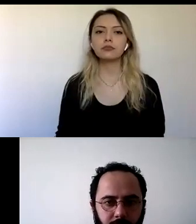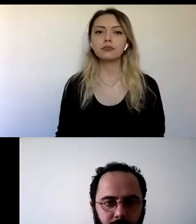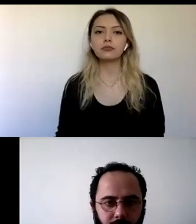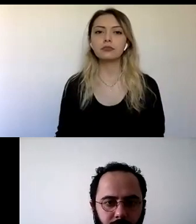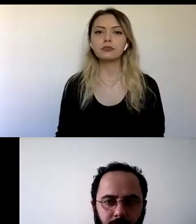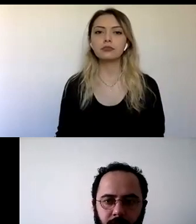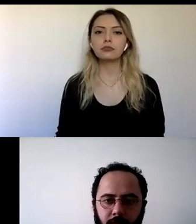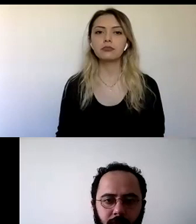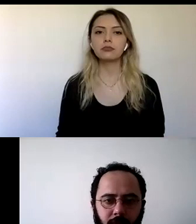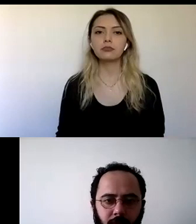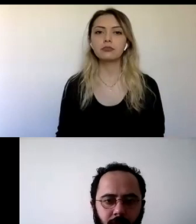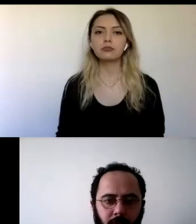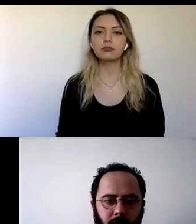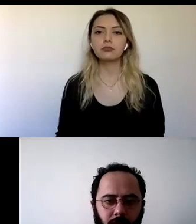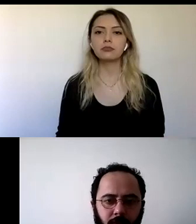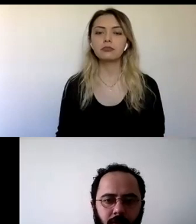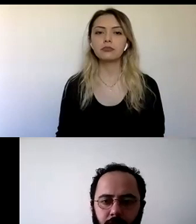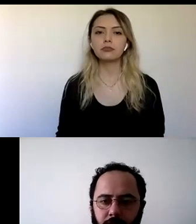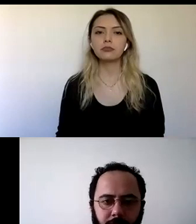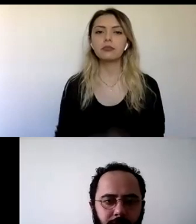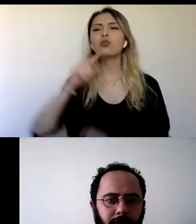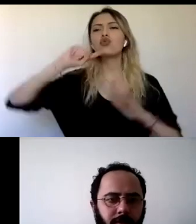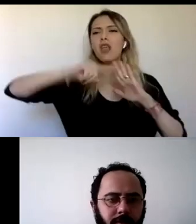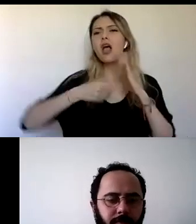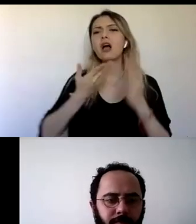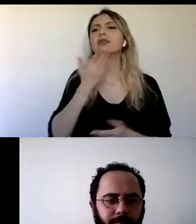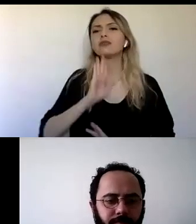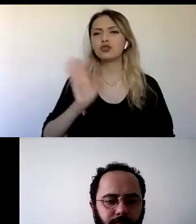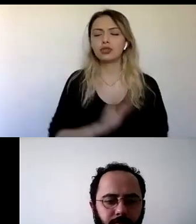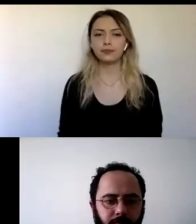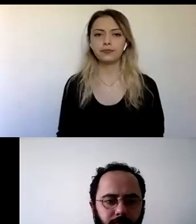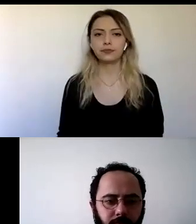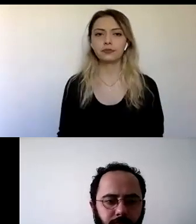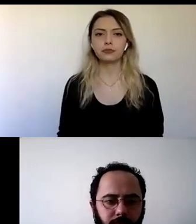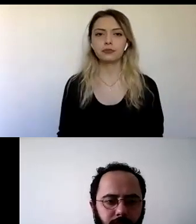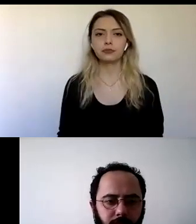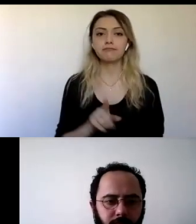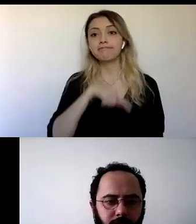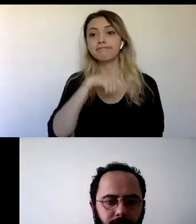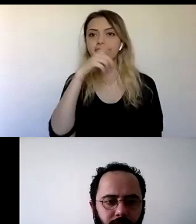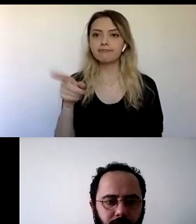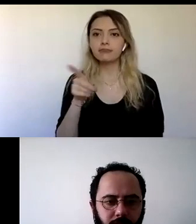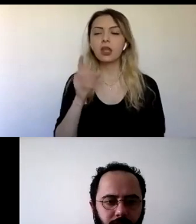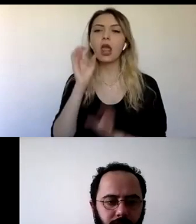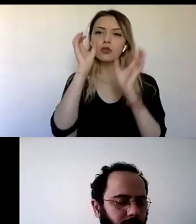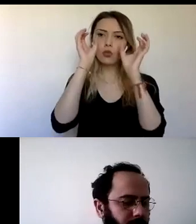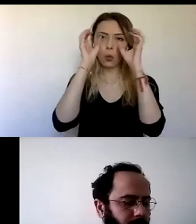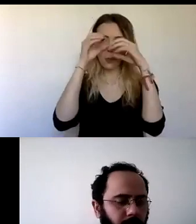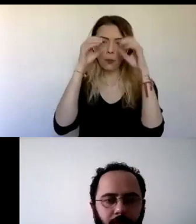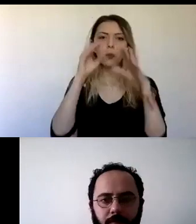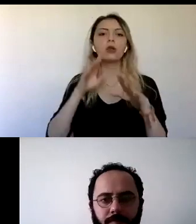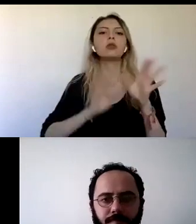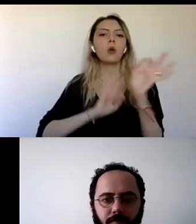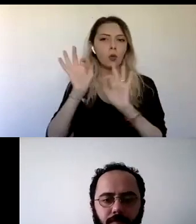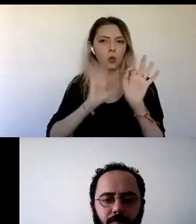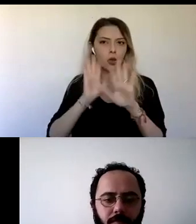yöntemleri kullanabilirsiniz. Şimdi çok ayrıntıya girmek istemiyorum. Bir diğeri, şimdi hani Google'u aradık, Google'u kontrol